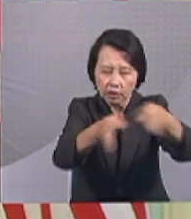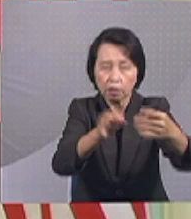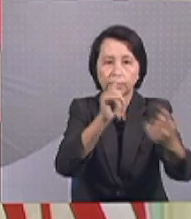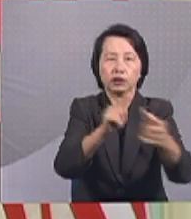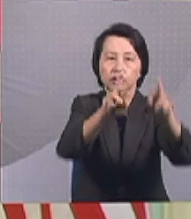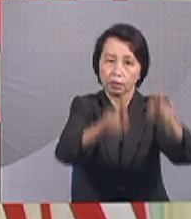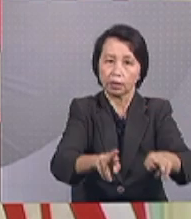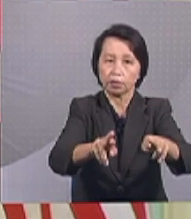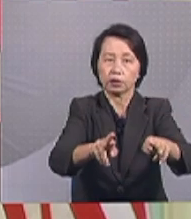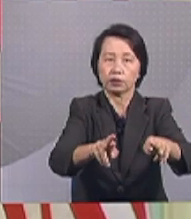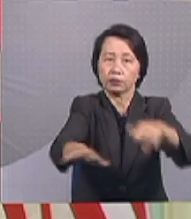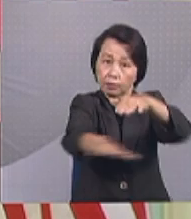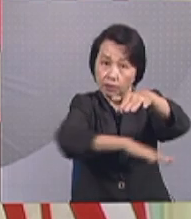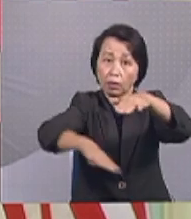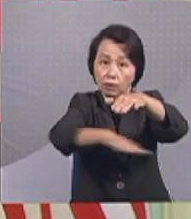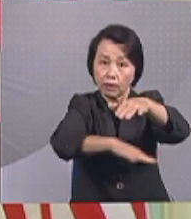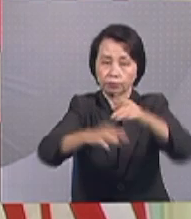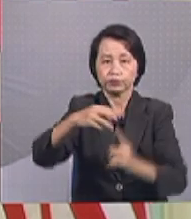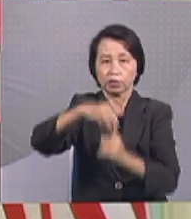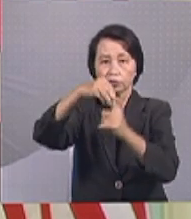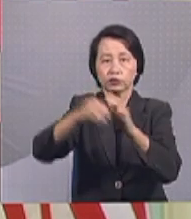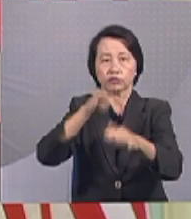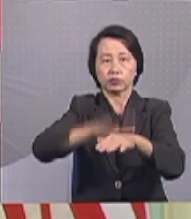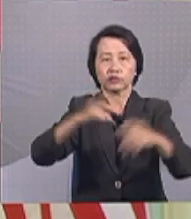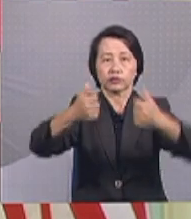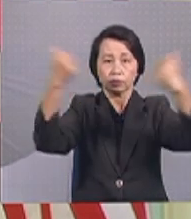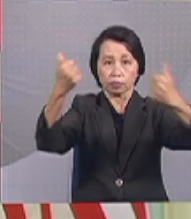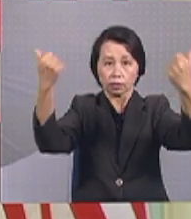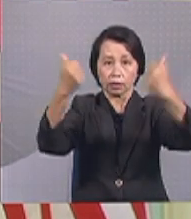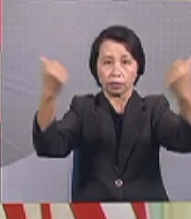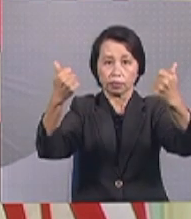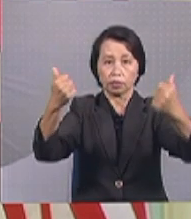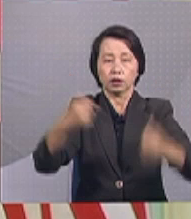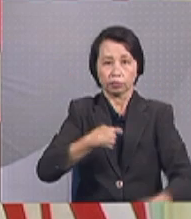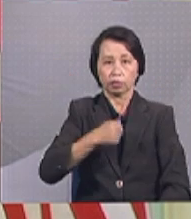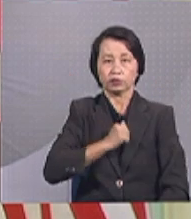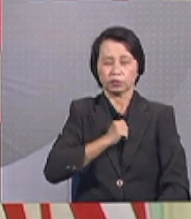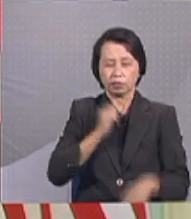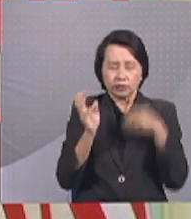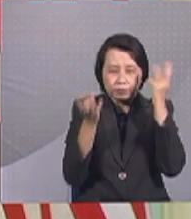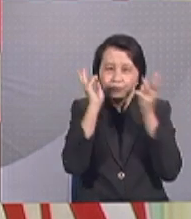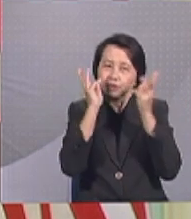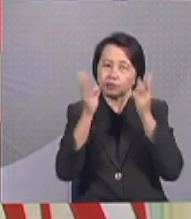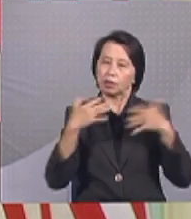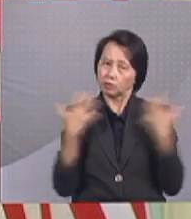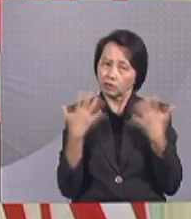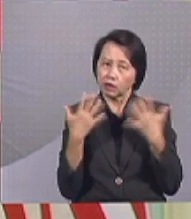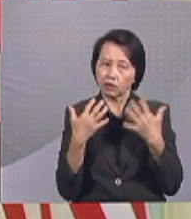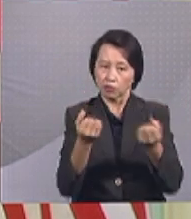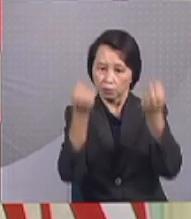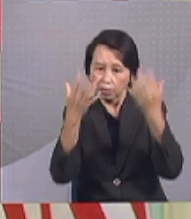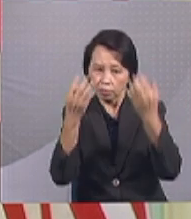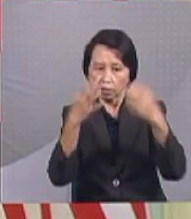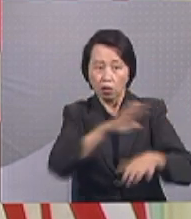rakyat kita. Terutamanya sewaktu hari raya ini, yang saya sendiri amat bimbang, takut ramai